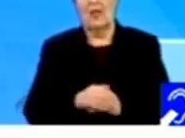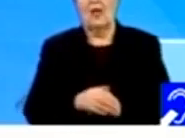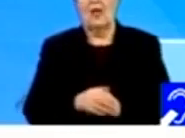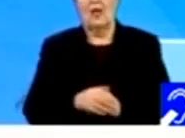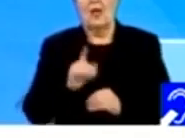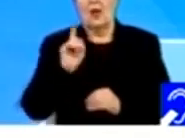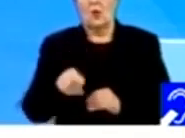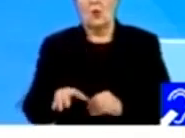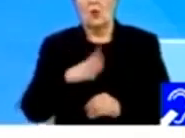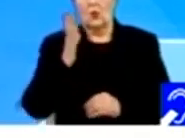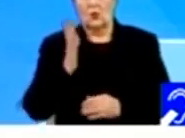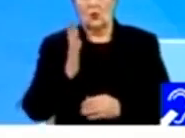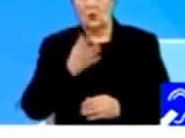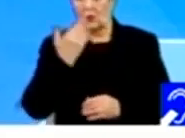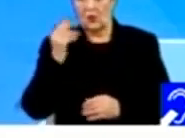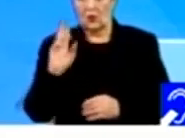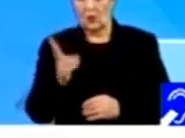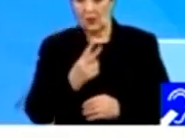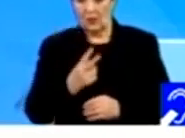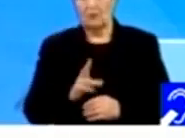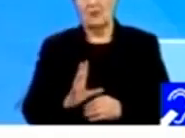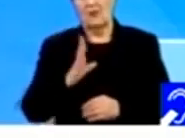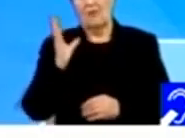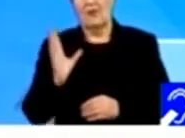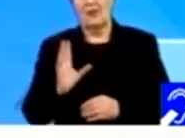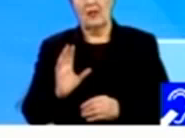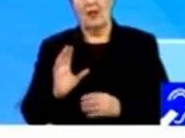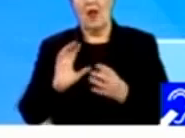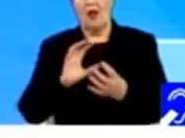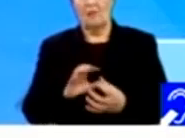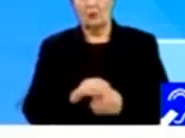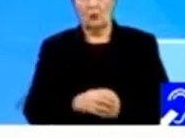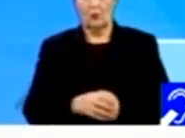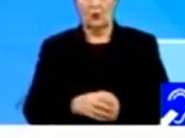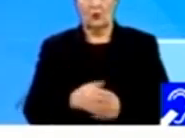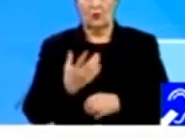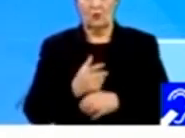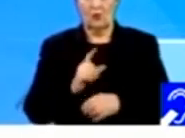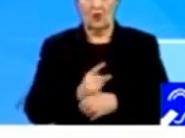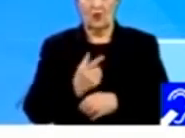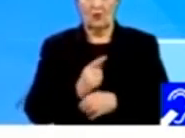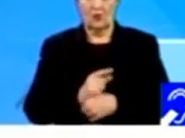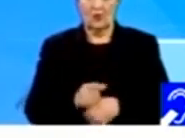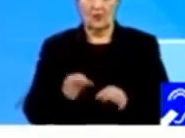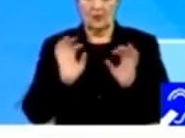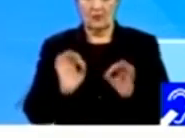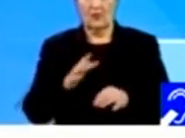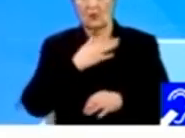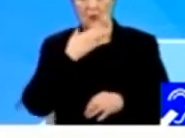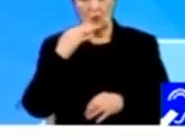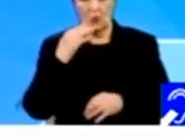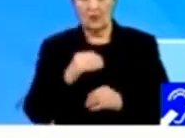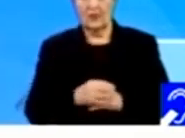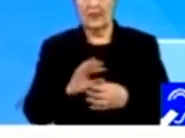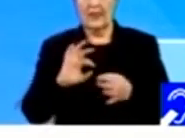duce acolo unde nu circulă troleu și autobusul. Cam asta este viziunea noastră, dacă foarte, foarte succint. Evident, avem foarte multe